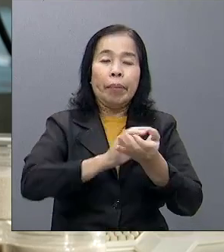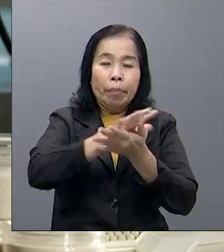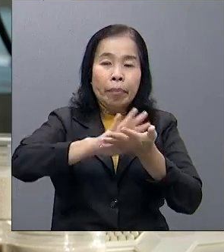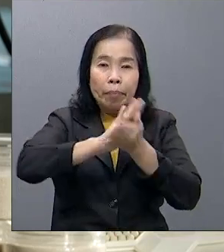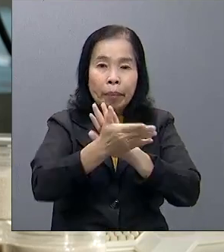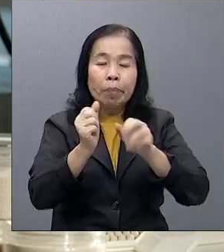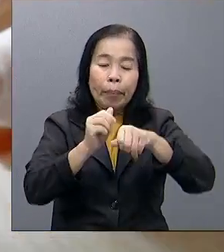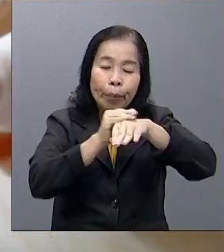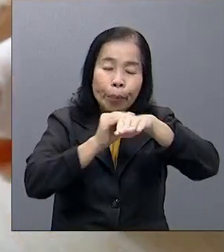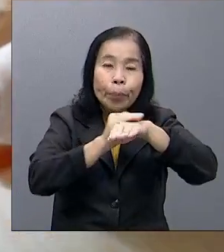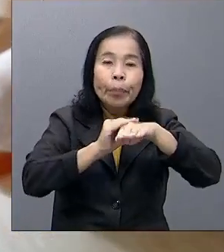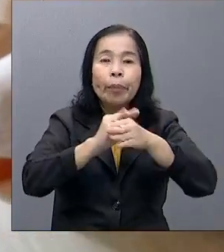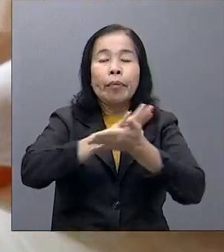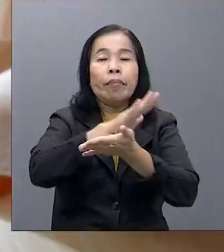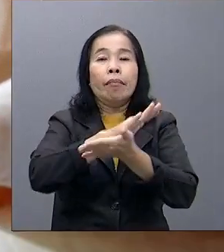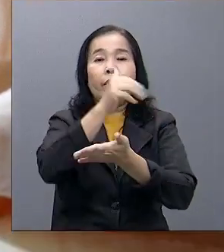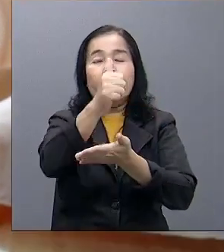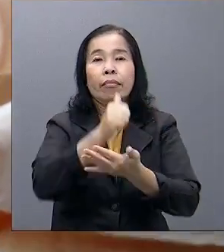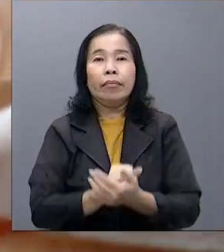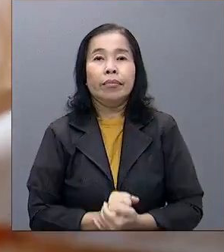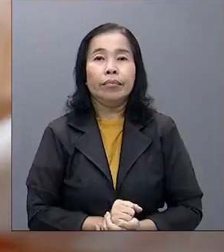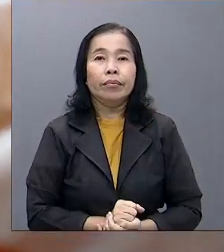ซียมคาร์บอเนตได้เหมือนกัน